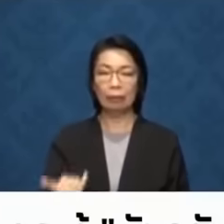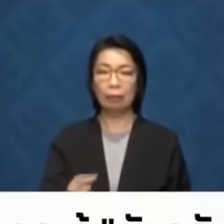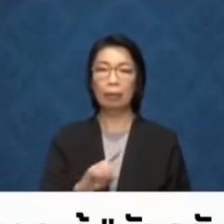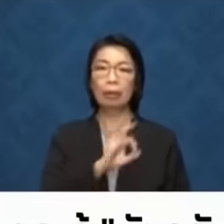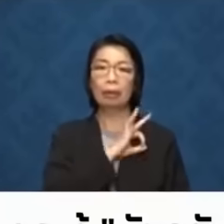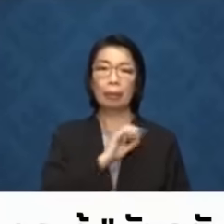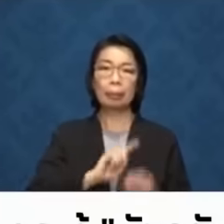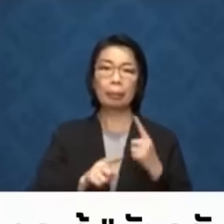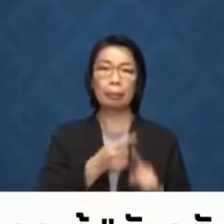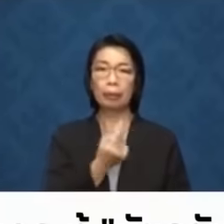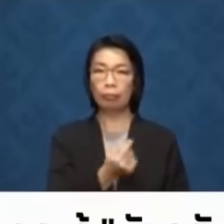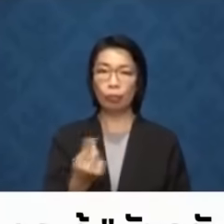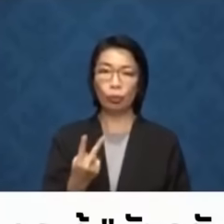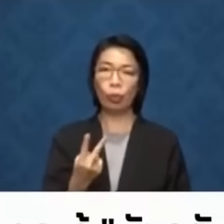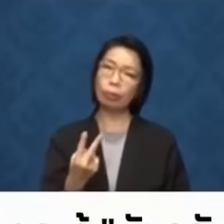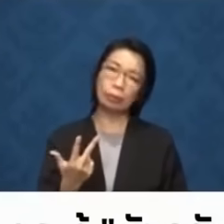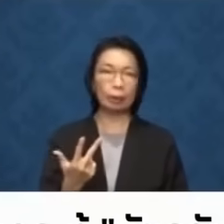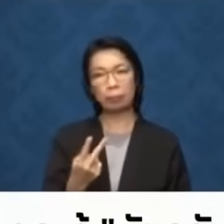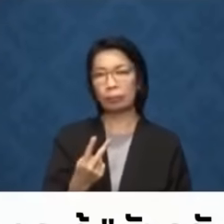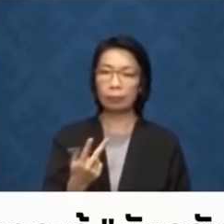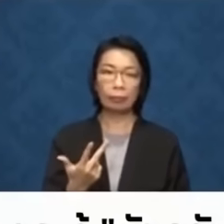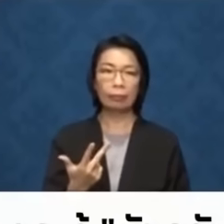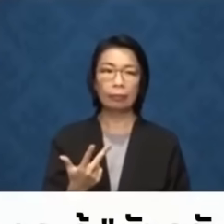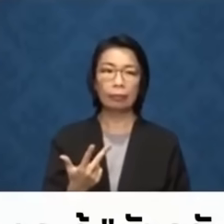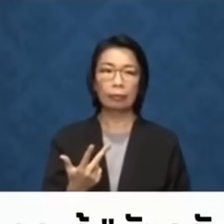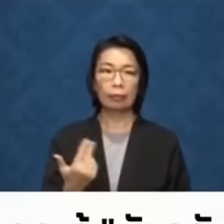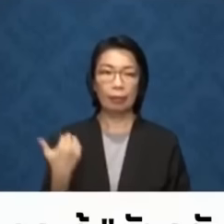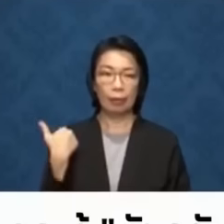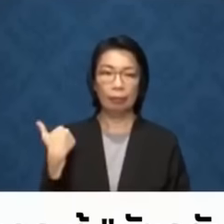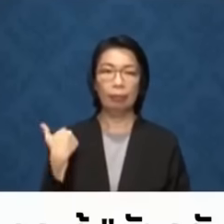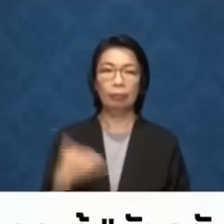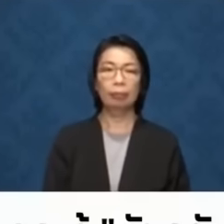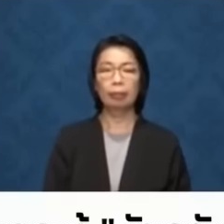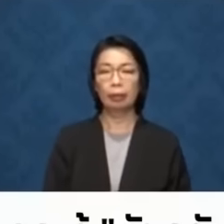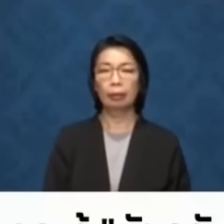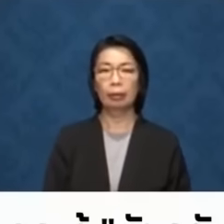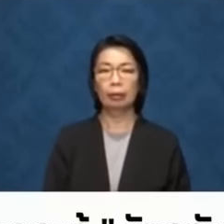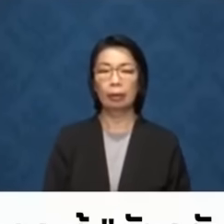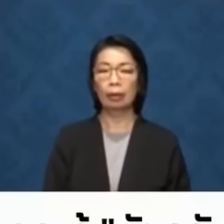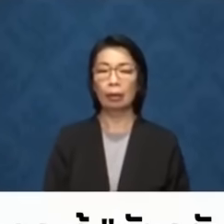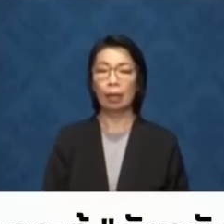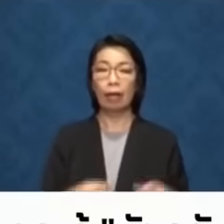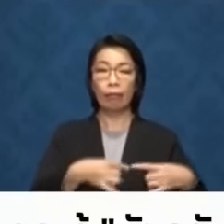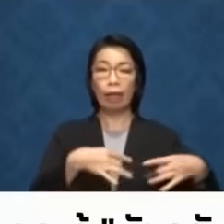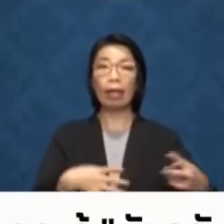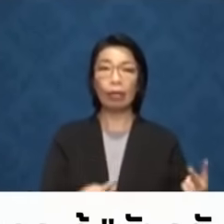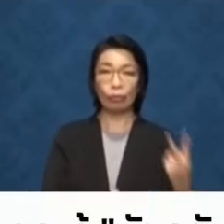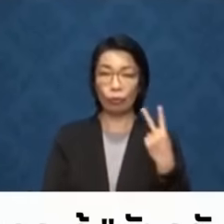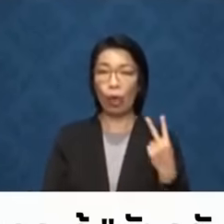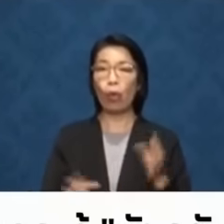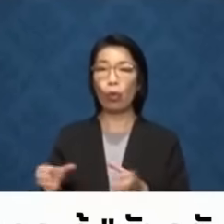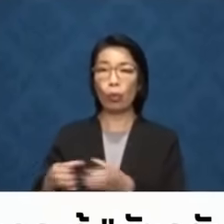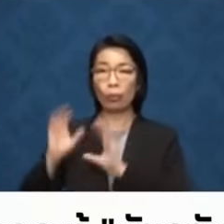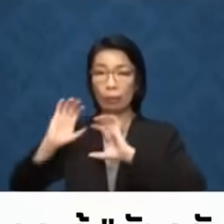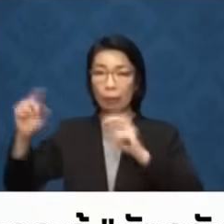ดคุณชัยธวัฒน์แล้วก็เอาคนคือรัฐมนตรีที่ไม่เกี่ยวข้องมาตอบมันไม่เหมาะสิก ็ คือถ้ารอเองจะรอให้นาย